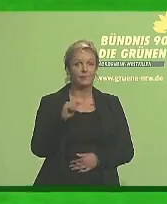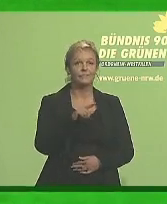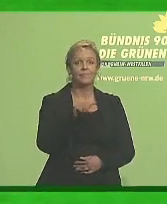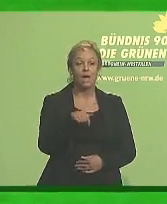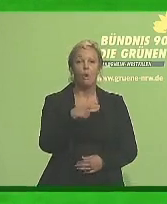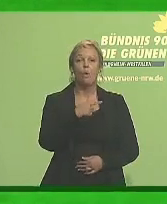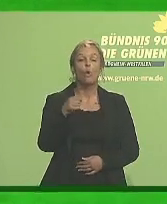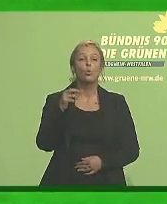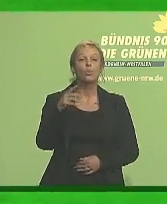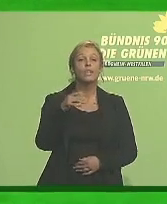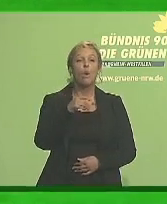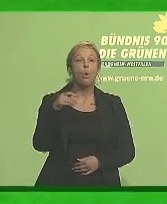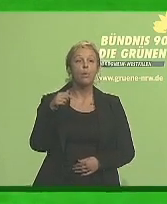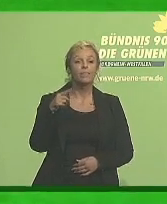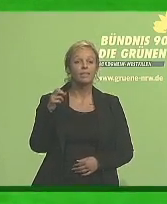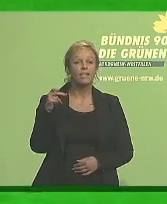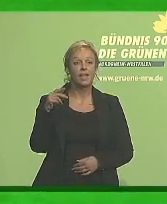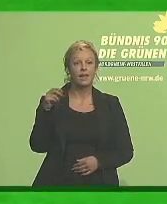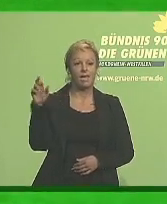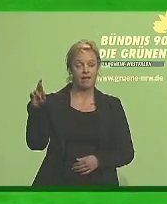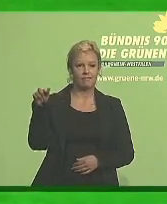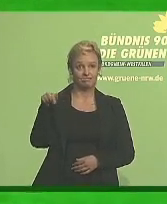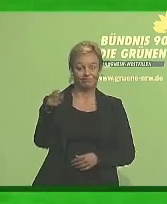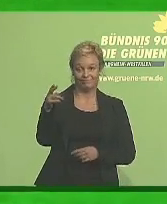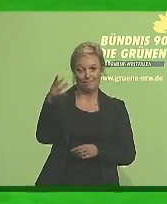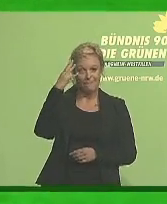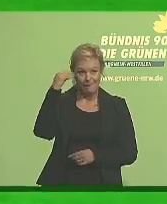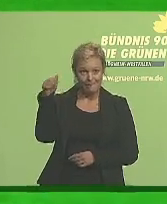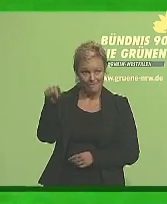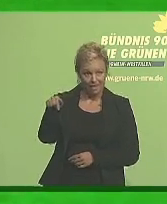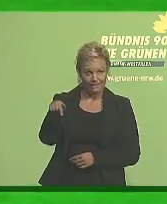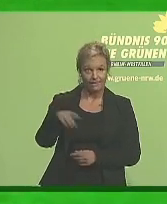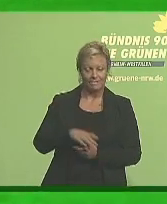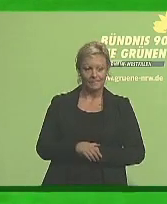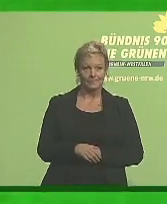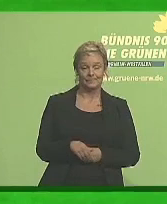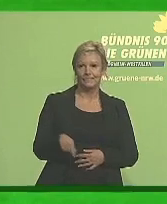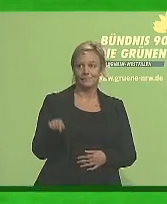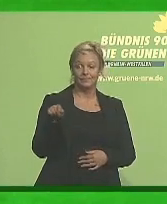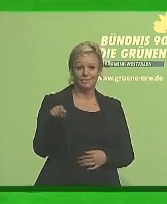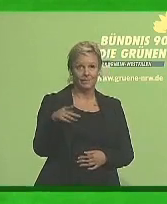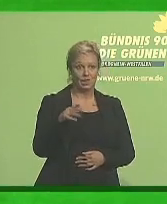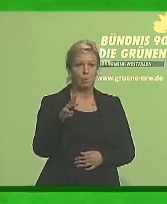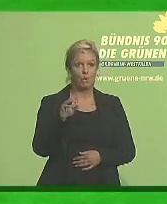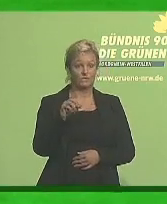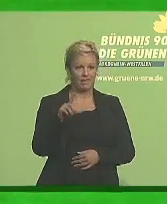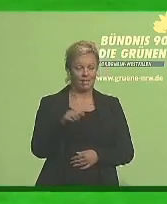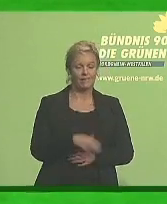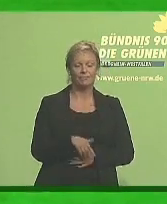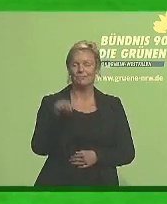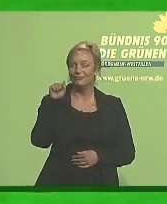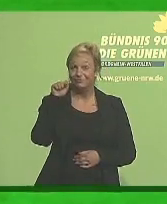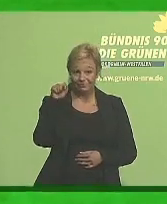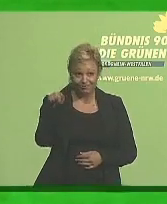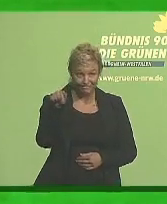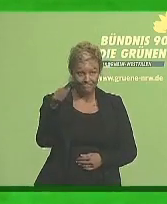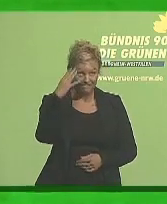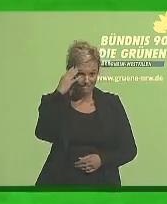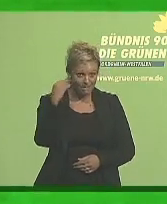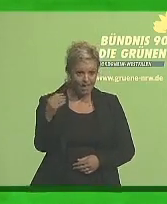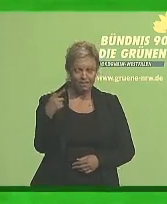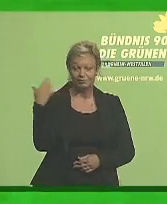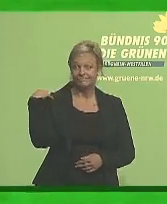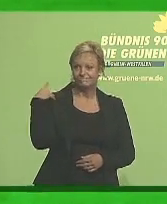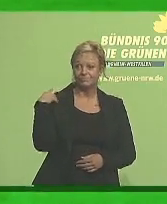Oettinger. Und Günther Oettinger als Mann von Merkel in Brüssel ist tatsächlich derjenige, der